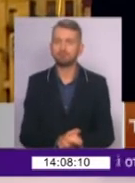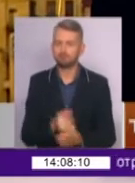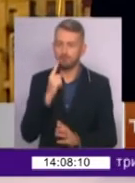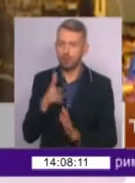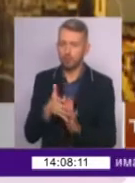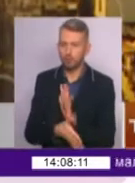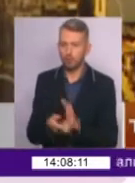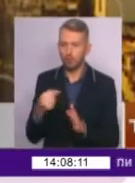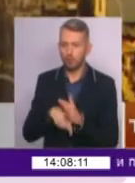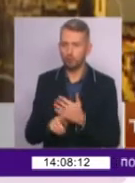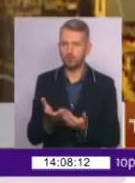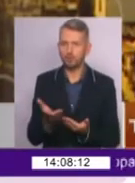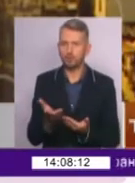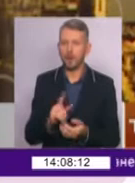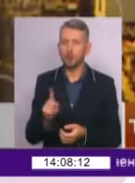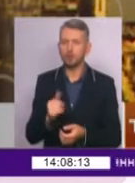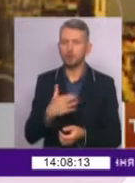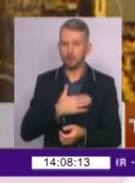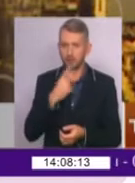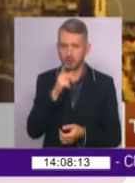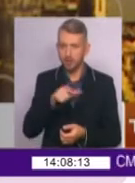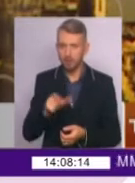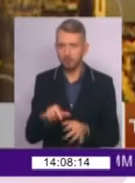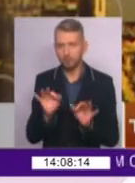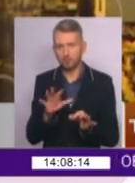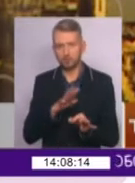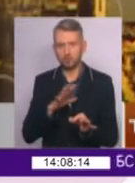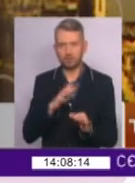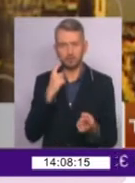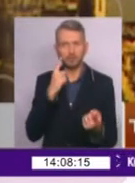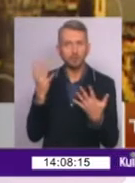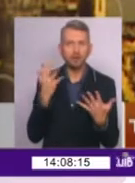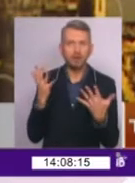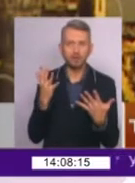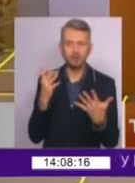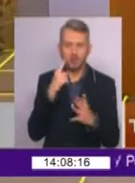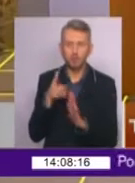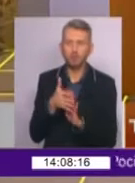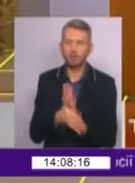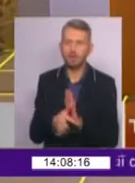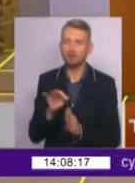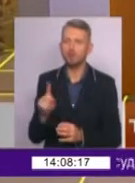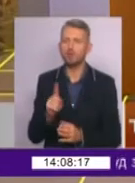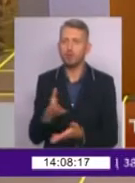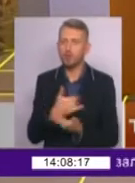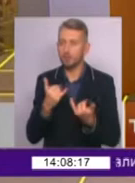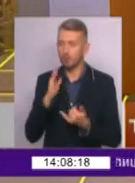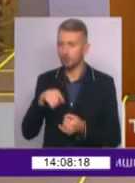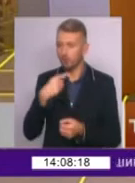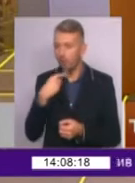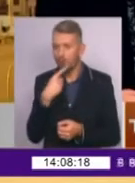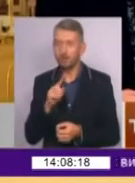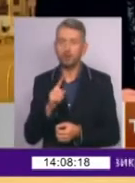Зрозуміло. Тобто, щоб у наших глядачів хоча б сформувалося розуміння, про що ми сьогодні будемо говорити, і